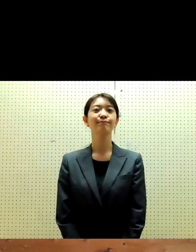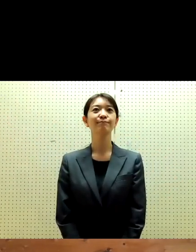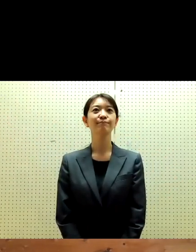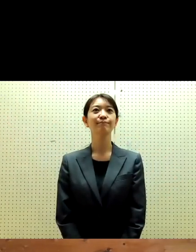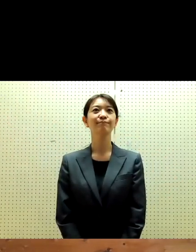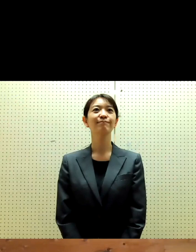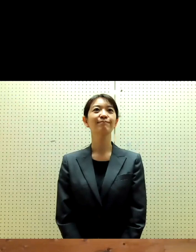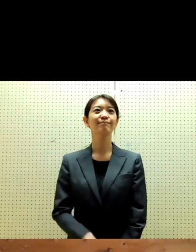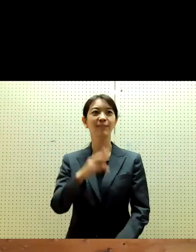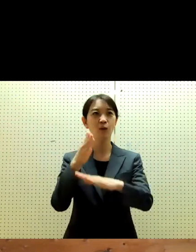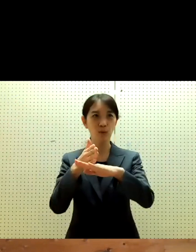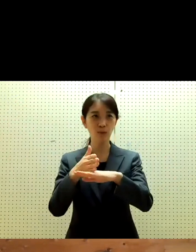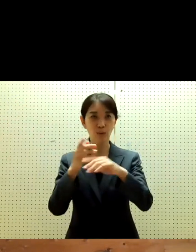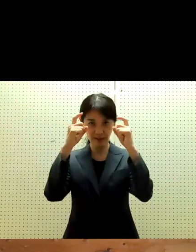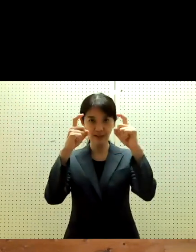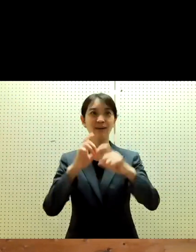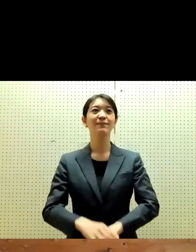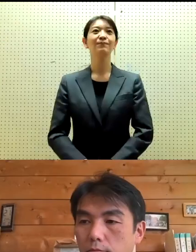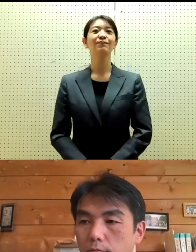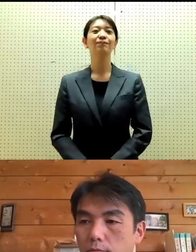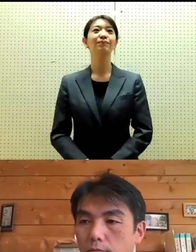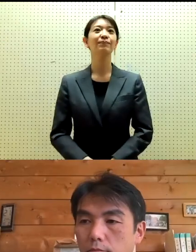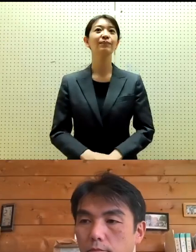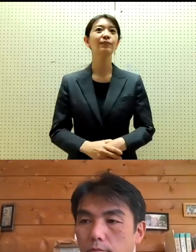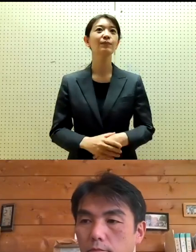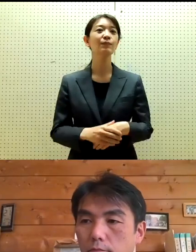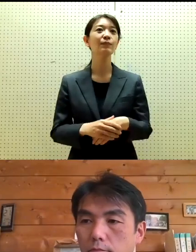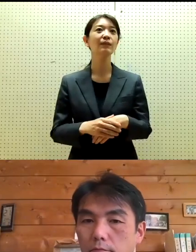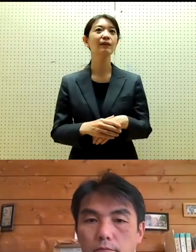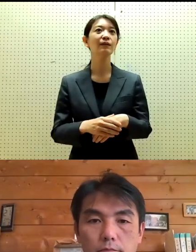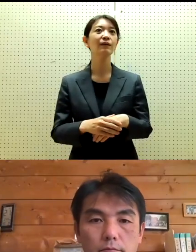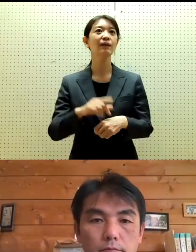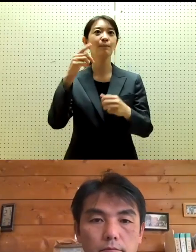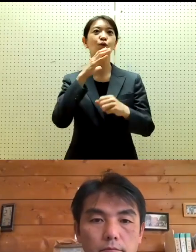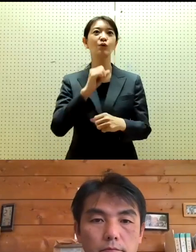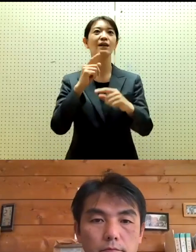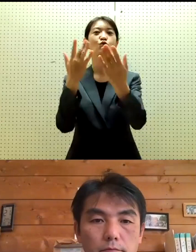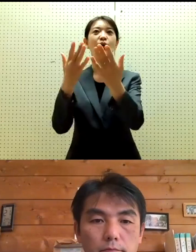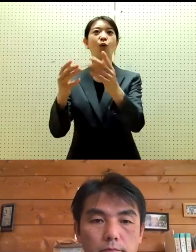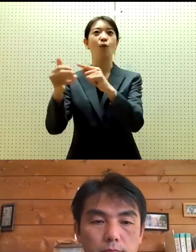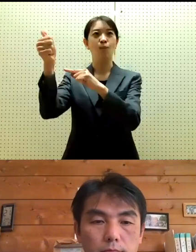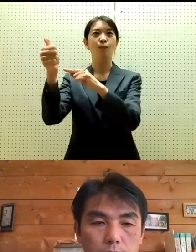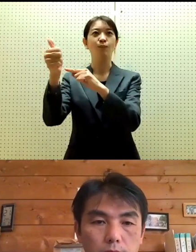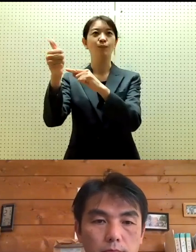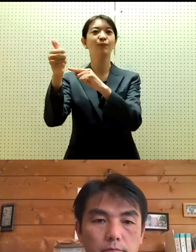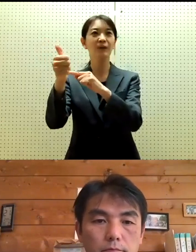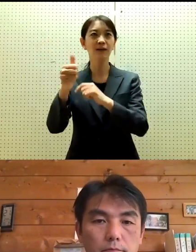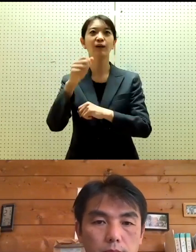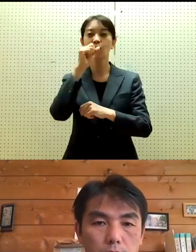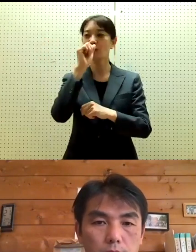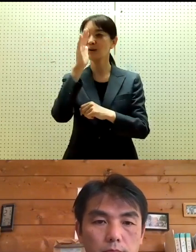こんにちは、音痴学者、上祖師ヶ谷中学校副校長毛利真嗣です。よろしくお願いします